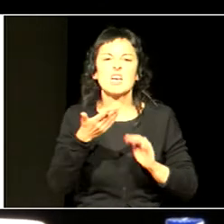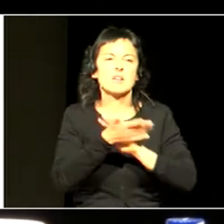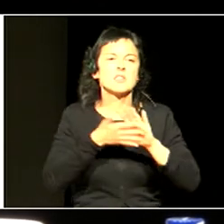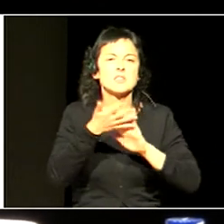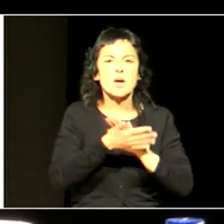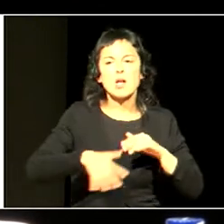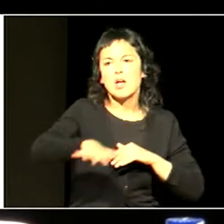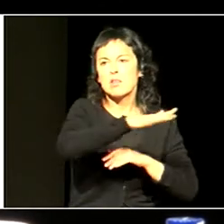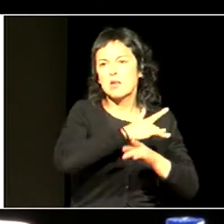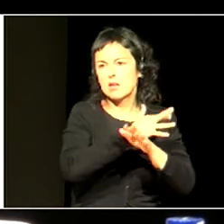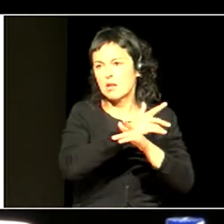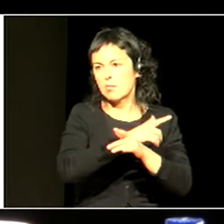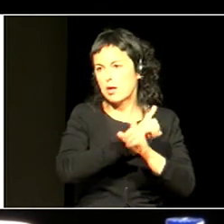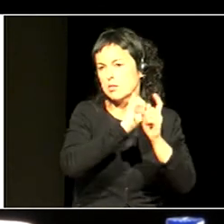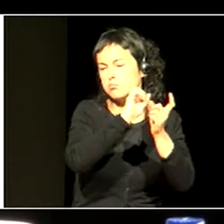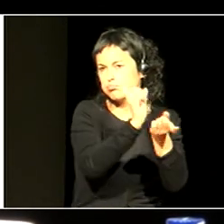eta beste mila gauza, ez?